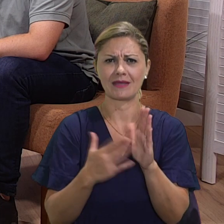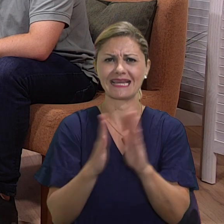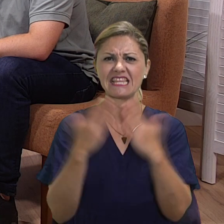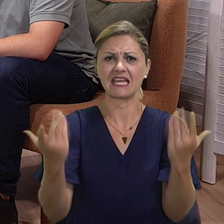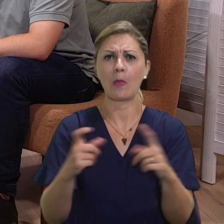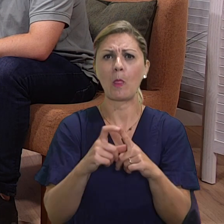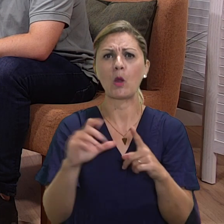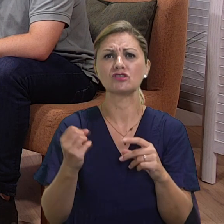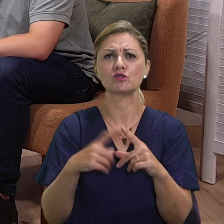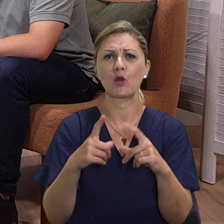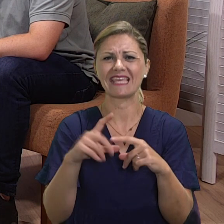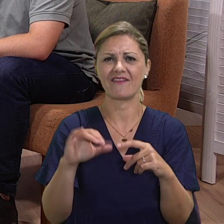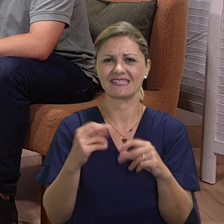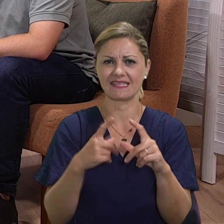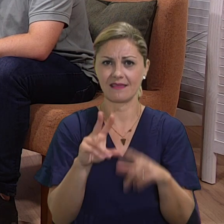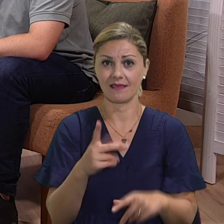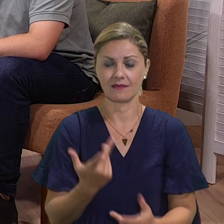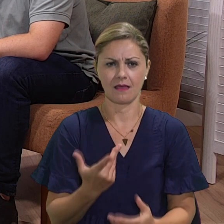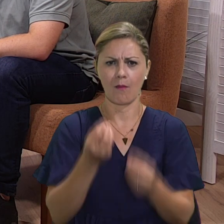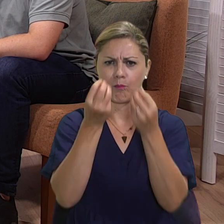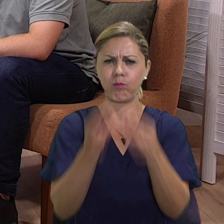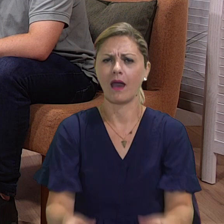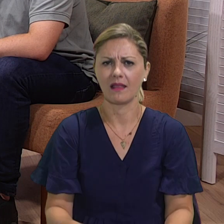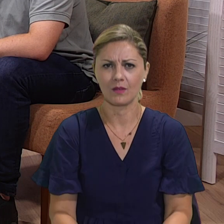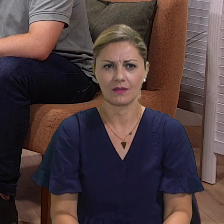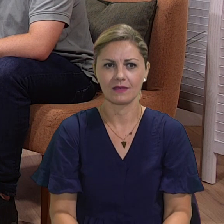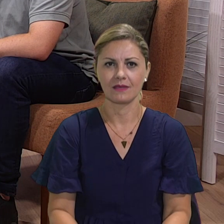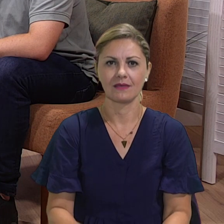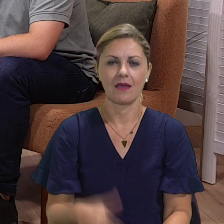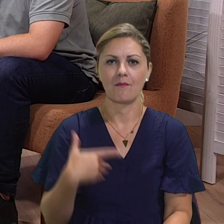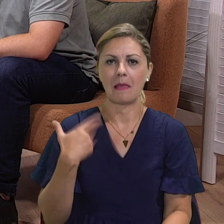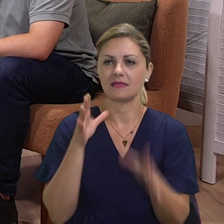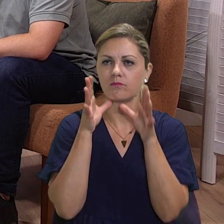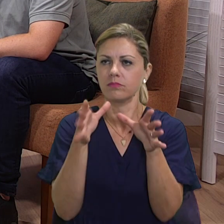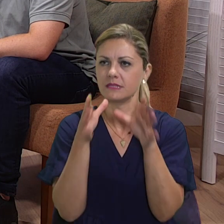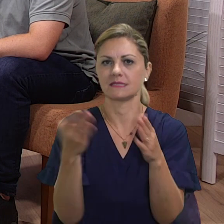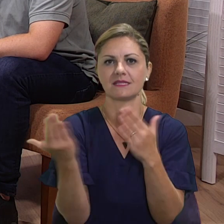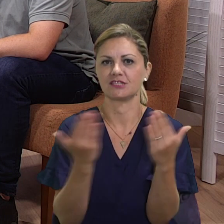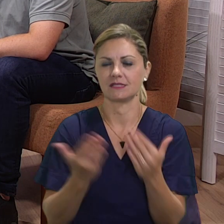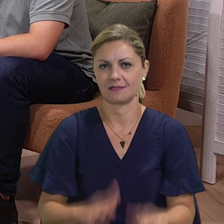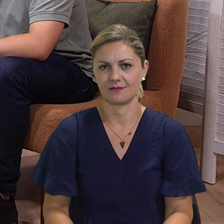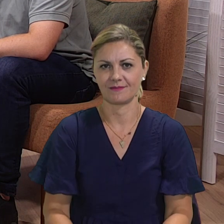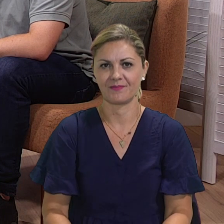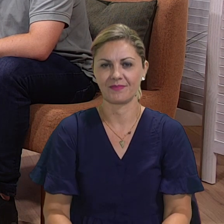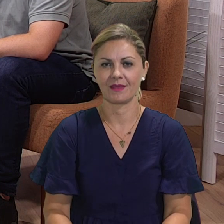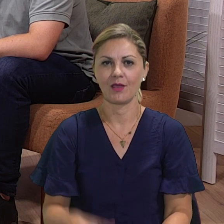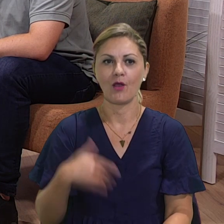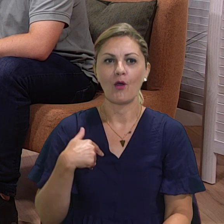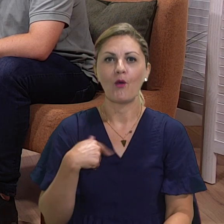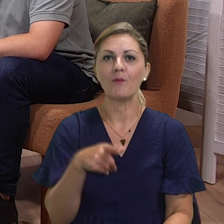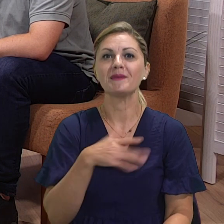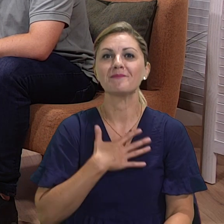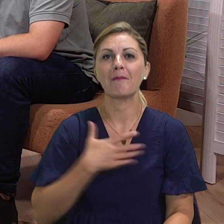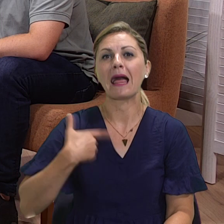sa ove državne mature, kad je bio Dostojevski, pol ljudi je palo zato što je to, u kilima se mjeri to djelo. Danas je to sve, ako